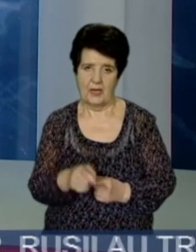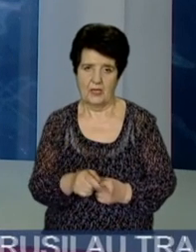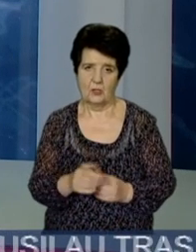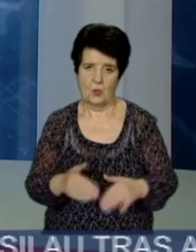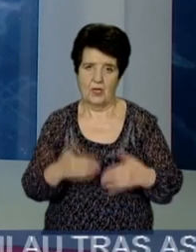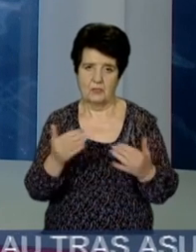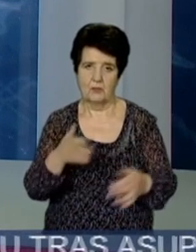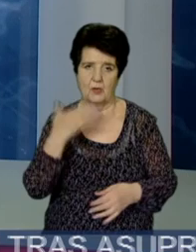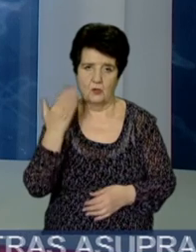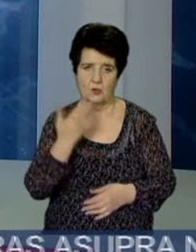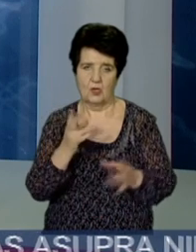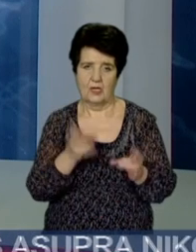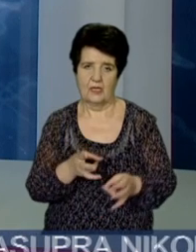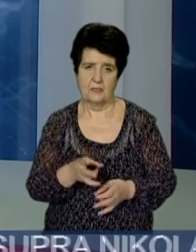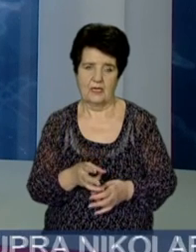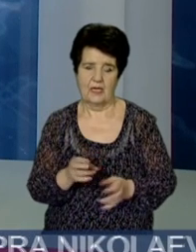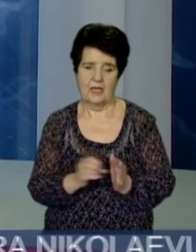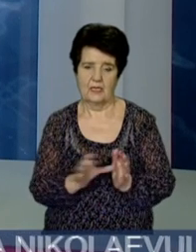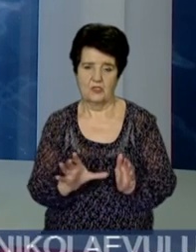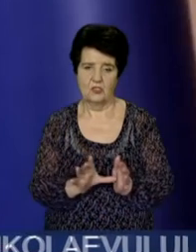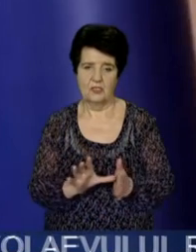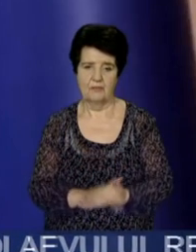a depăși mai ușor criza energetică.